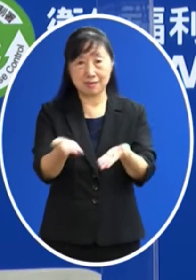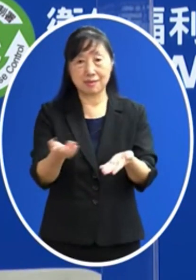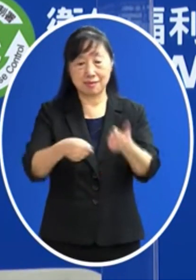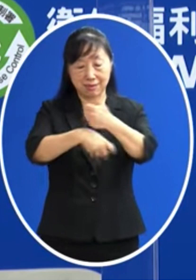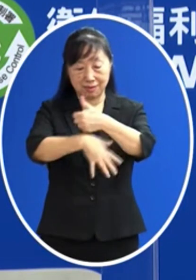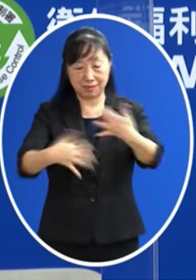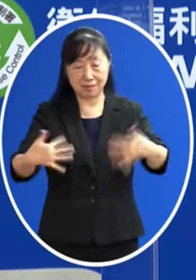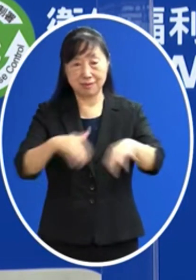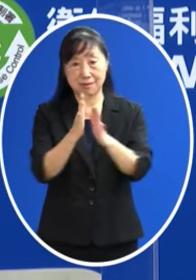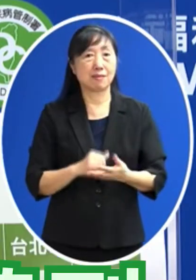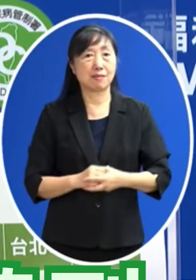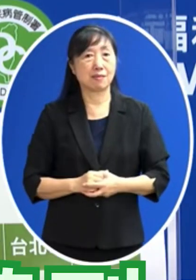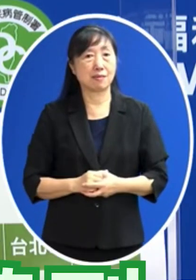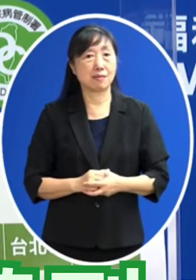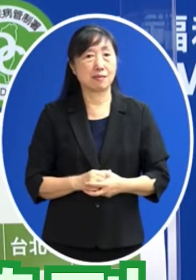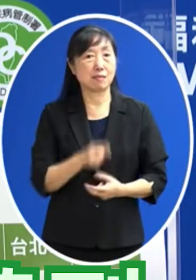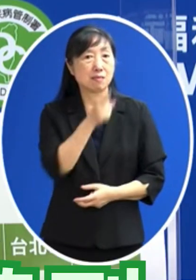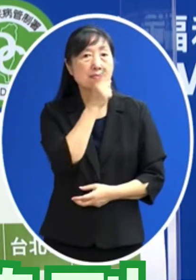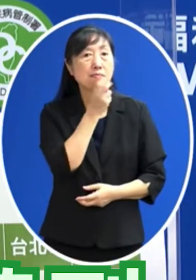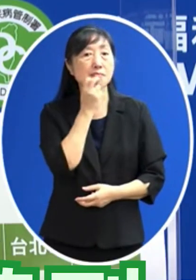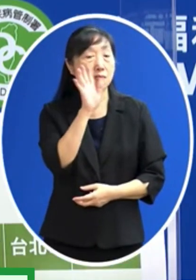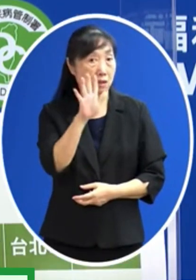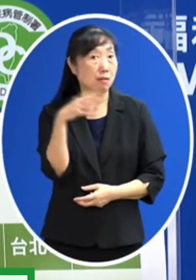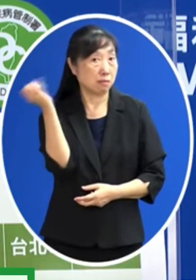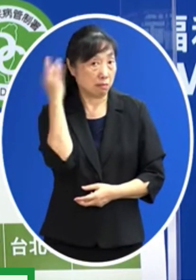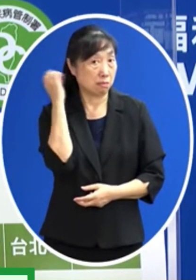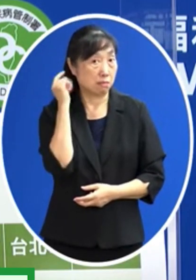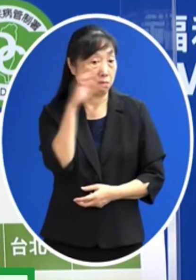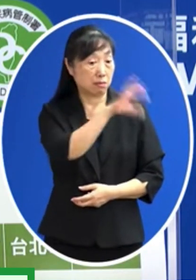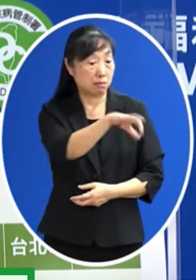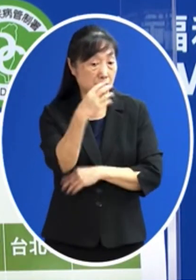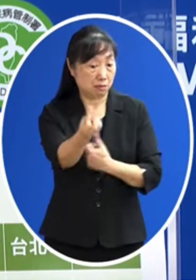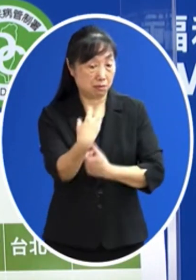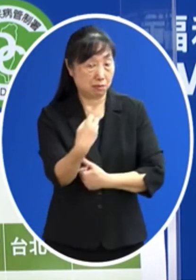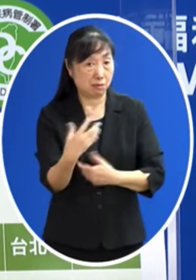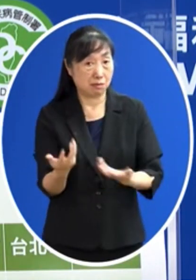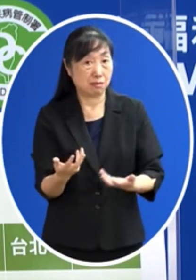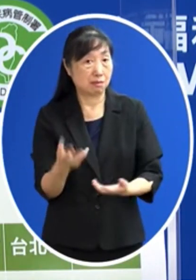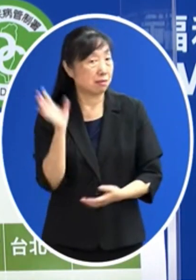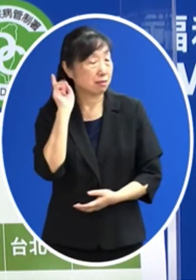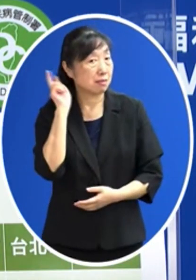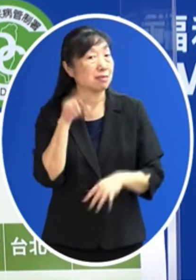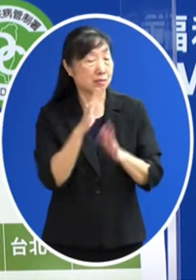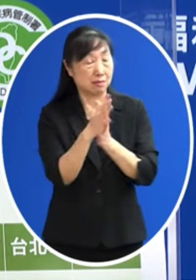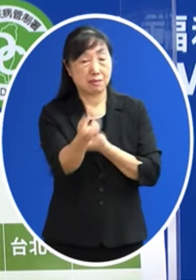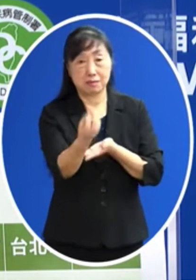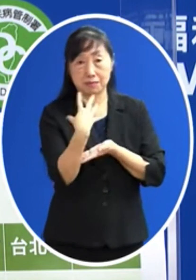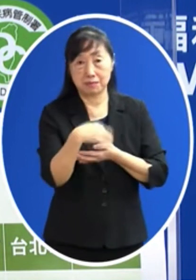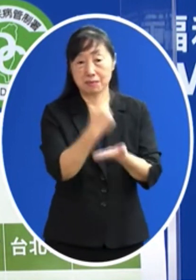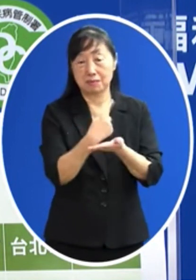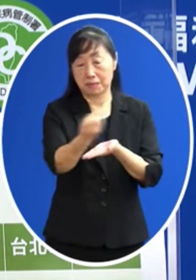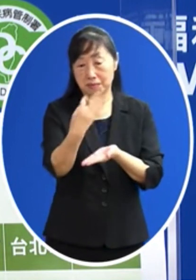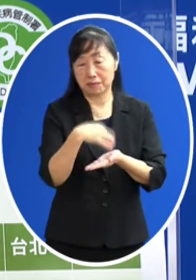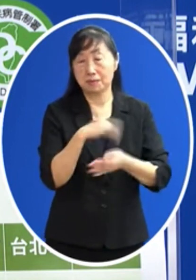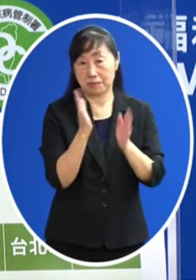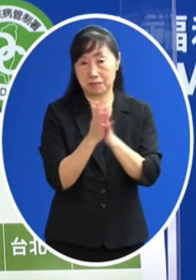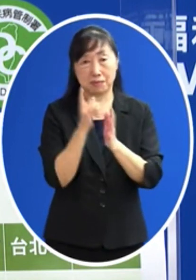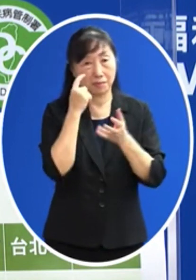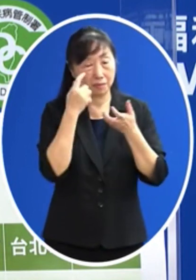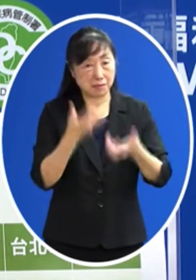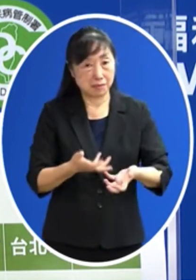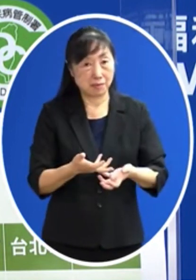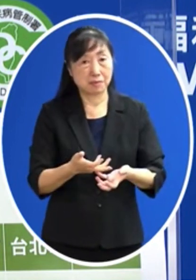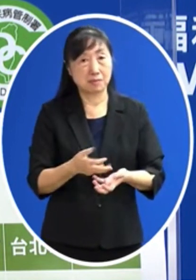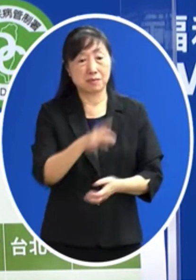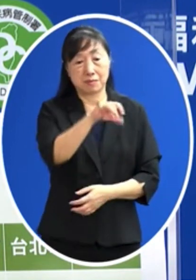系统性的问题。中央一直有听到地方的声音呢，每一个的反应我们都很重视，地方需要帮